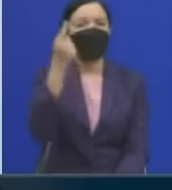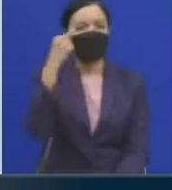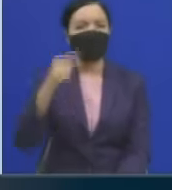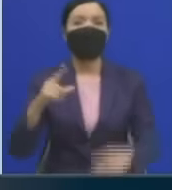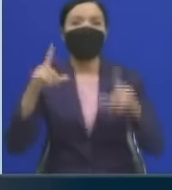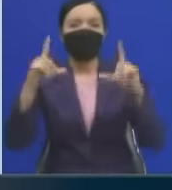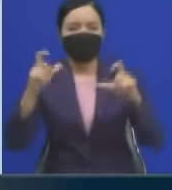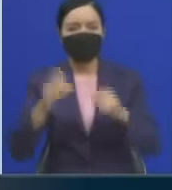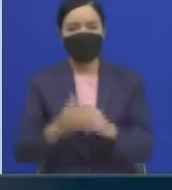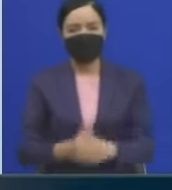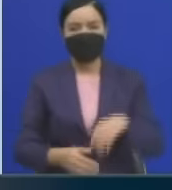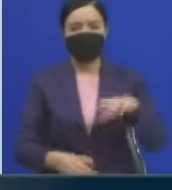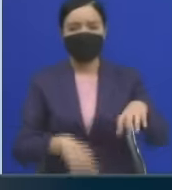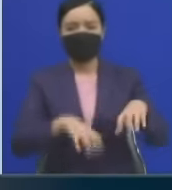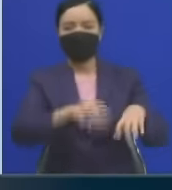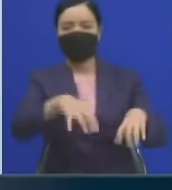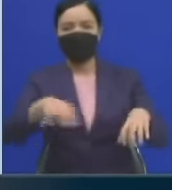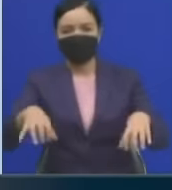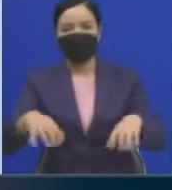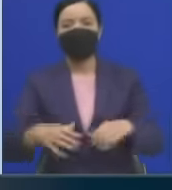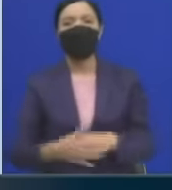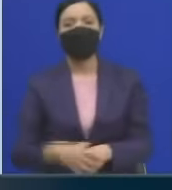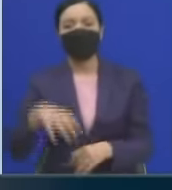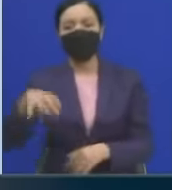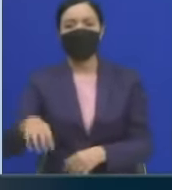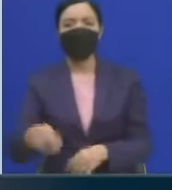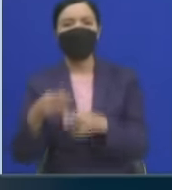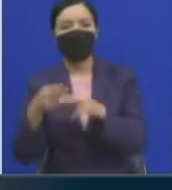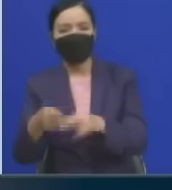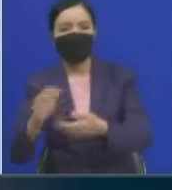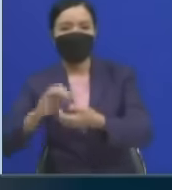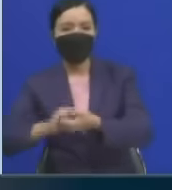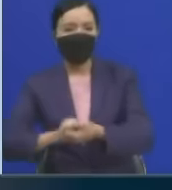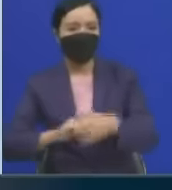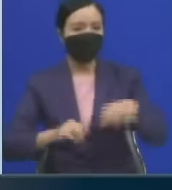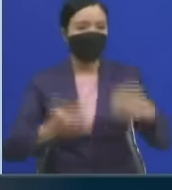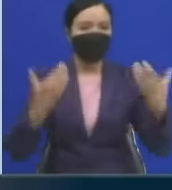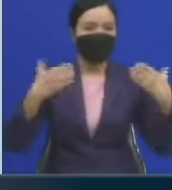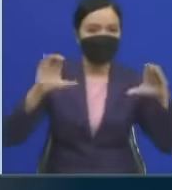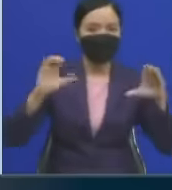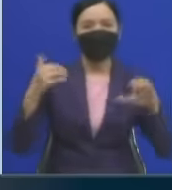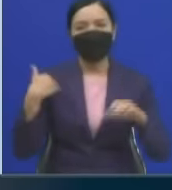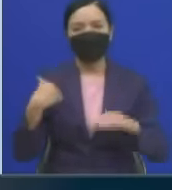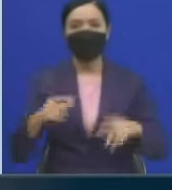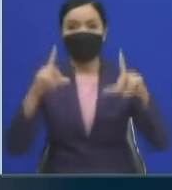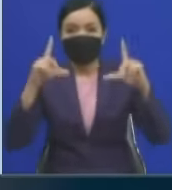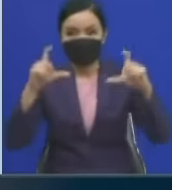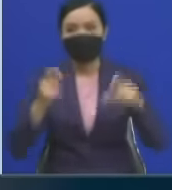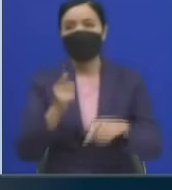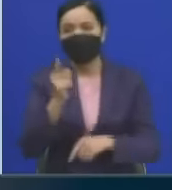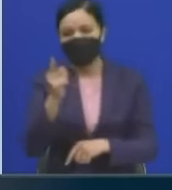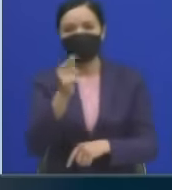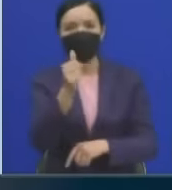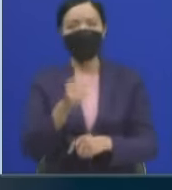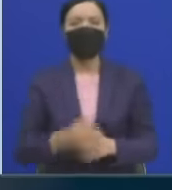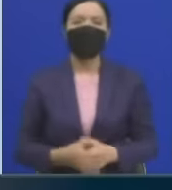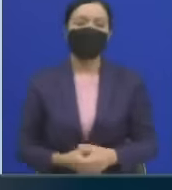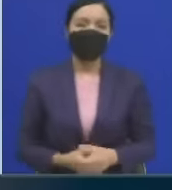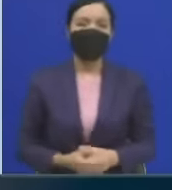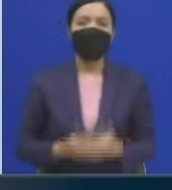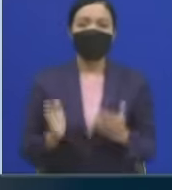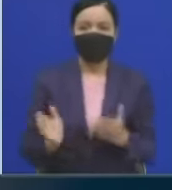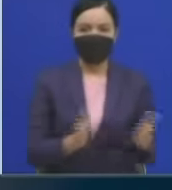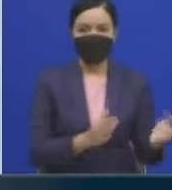มี10โรงพยาบาลสังกัดกทมแล้วก็20โรงพยาบาลเครือข่ายความร่วมมือนะก็แคปหน้าจอไปอย่างที่คุณหมิวบอกก็ได้